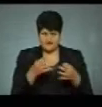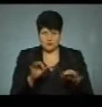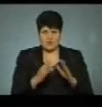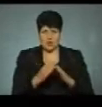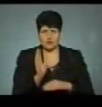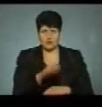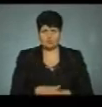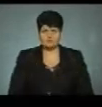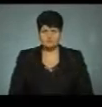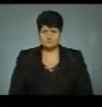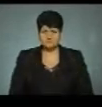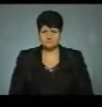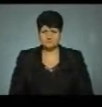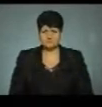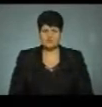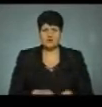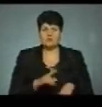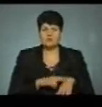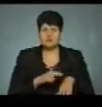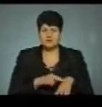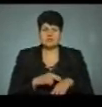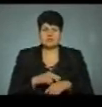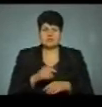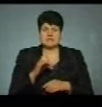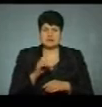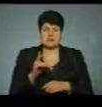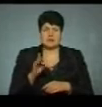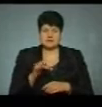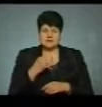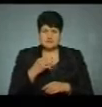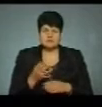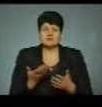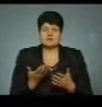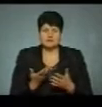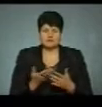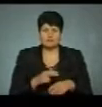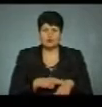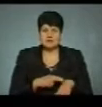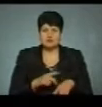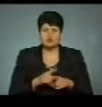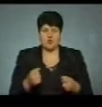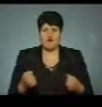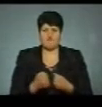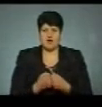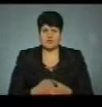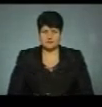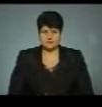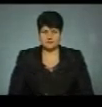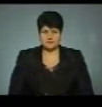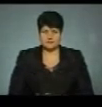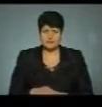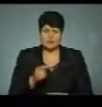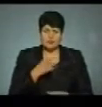додому. Речник Нацполіції області Сергій Крета розповів, які версії в поліцейських щодо аварії. За